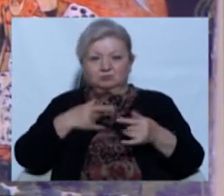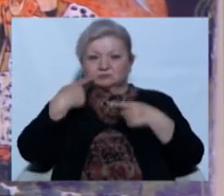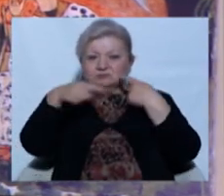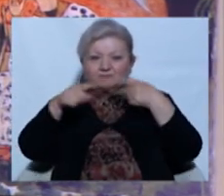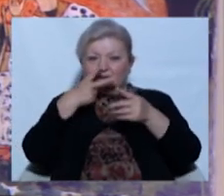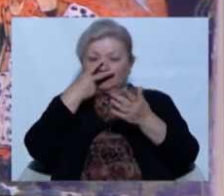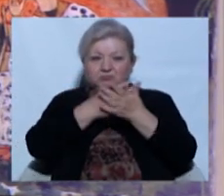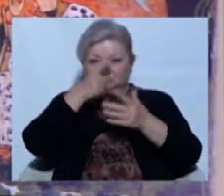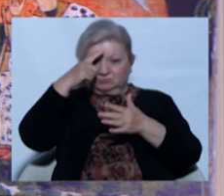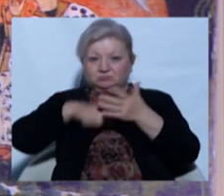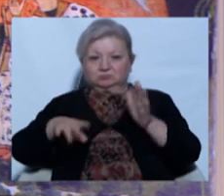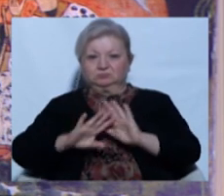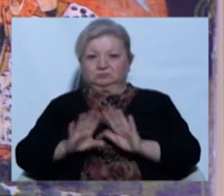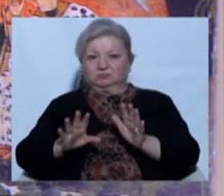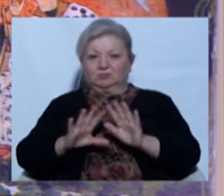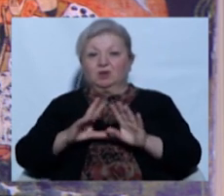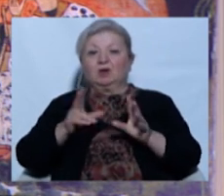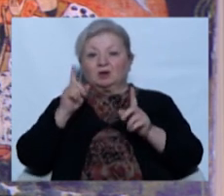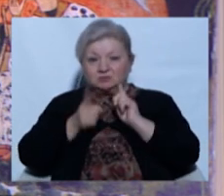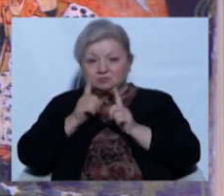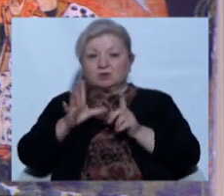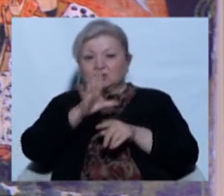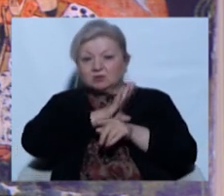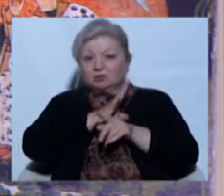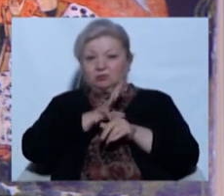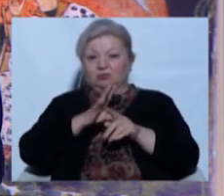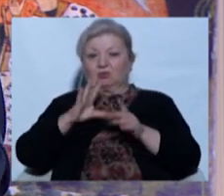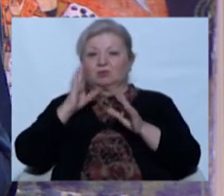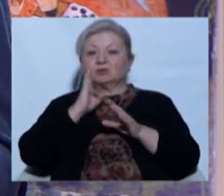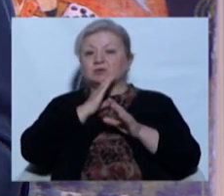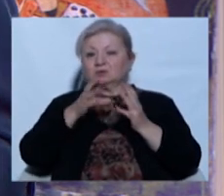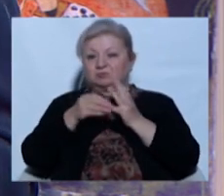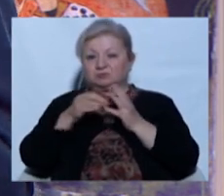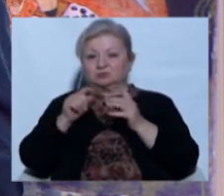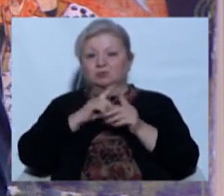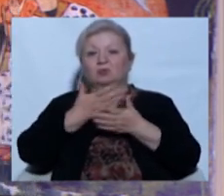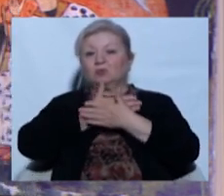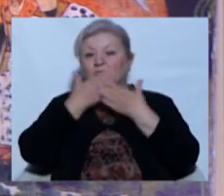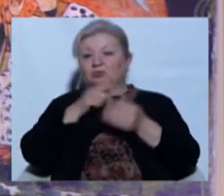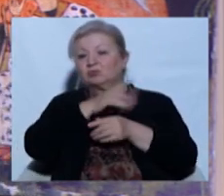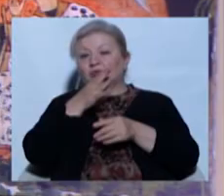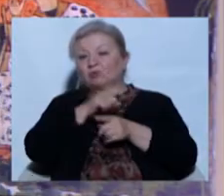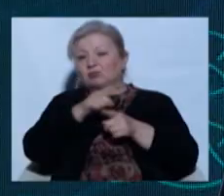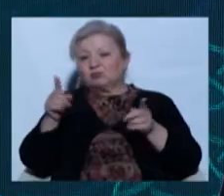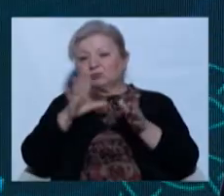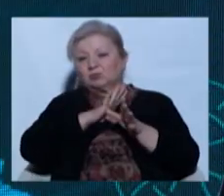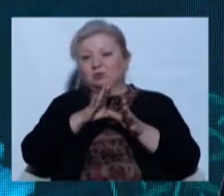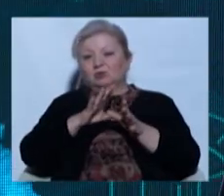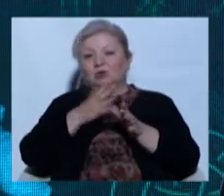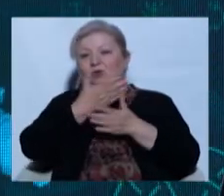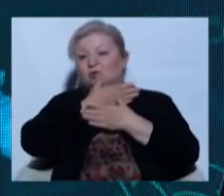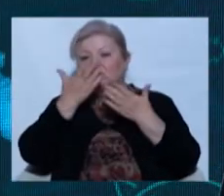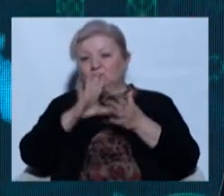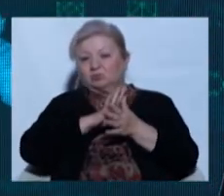მაგრამ სინამდვილეში იყო ასე, დედამიწაზე არ არსებობდა რაღაცა პერიოდის განმავლობაში და სულ